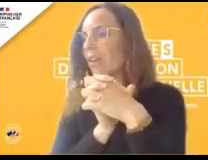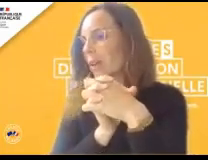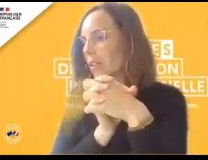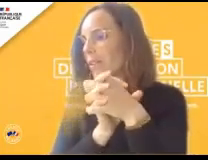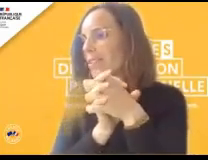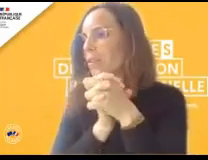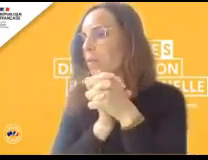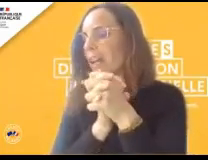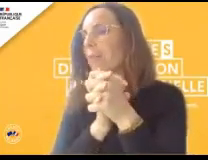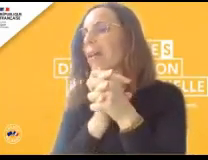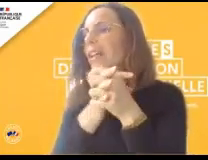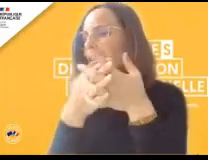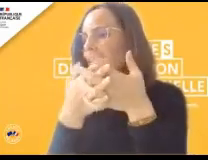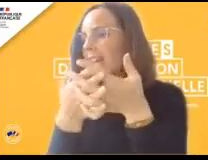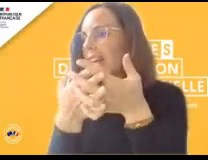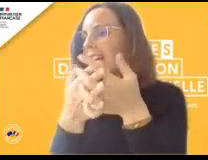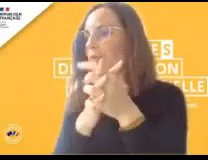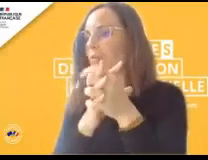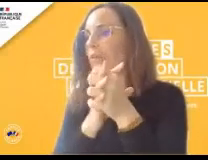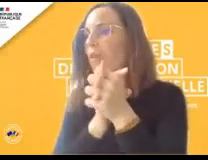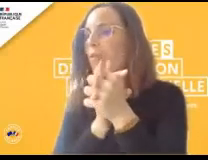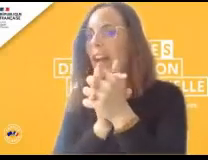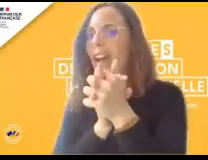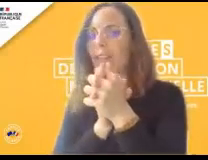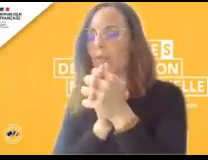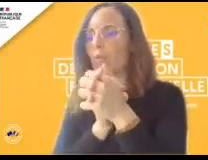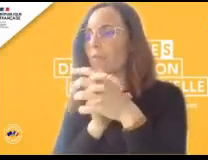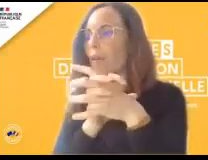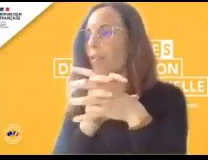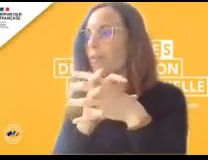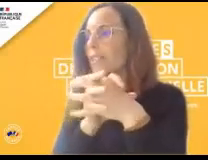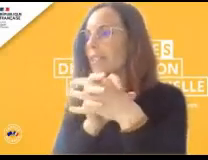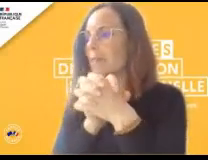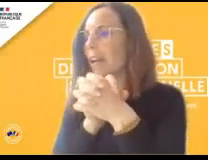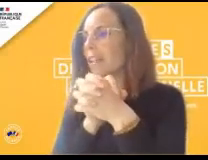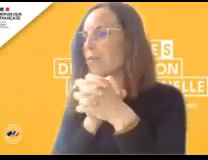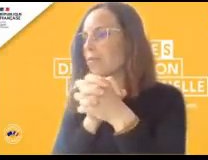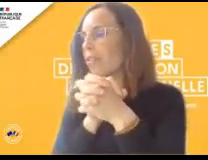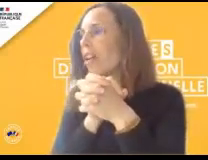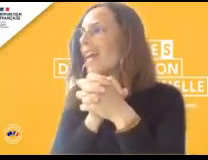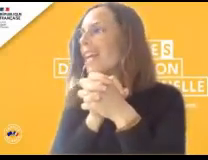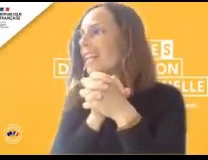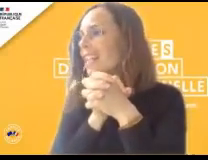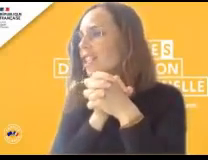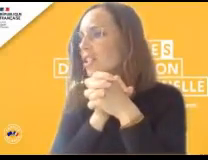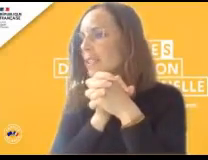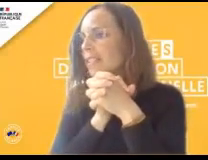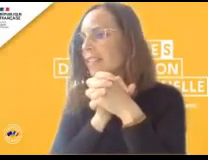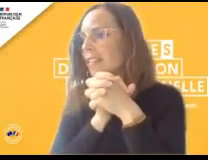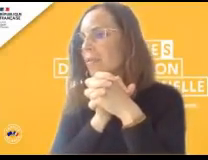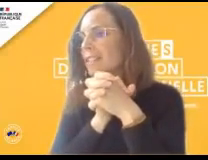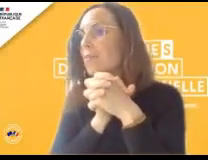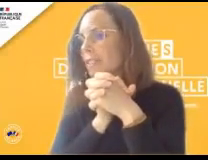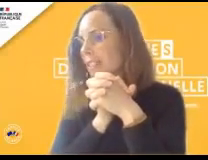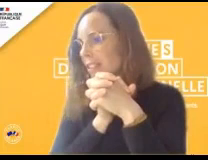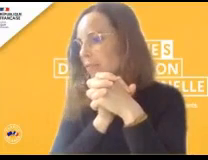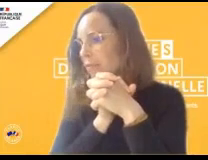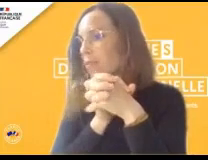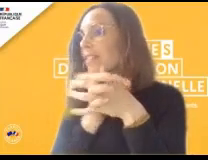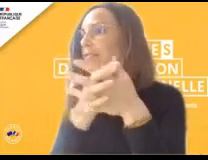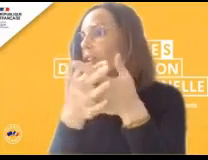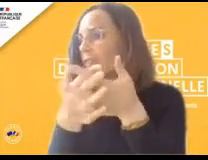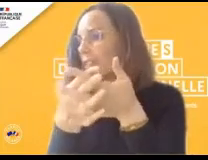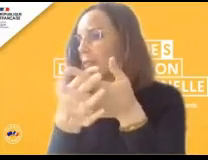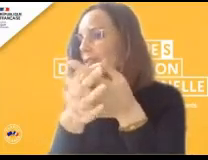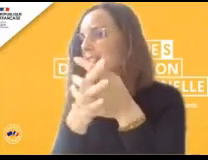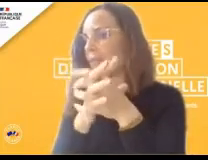d'un accompagnement CEP. Après, la question reste en suspens, comme le disait Marie, sur l'éligibilité aux dispositifs,